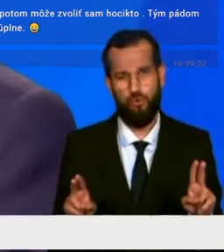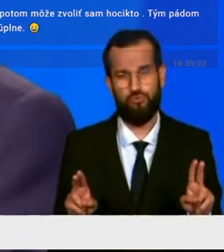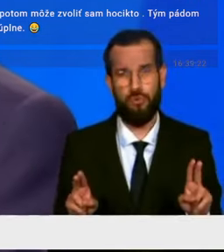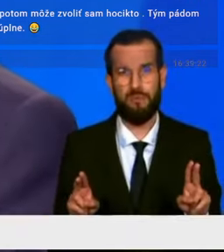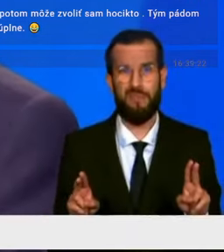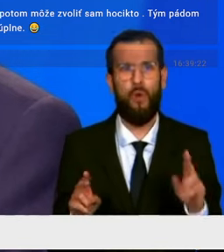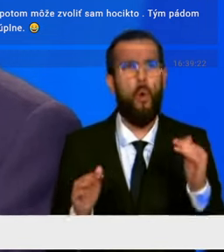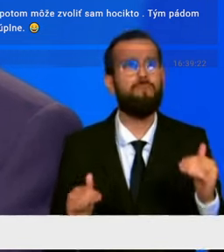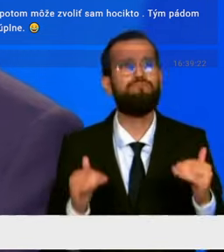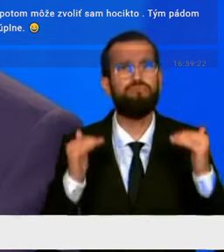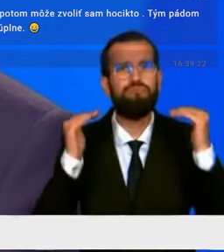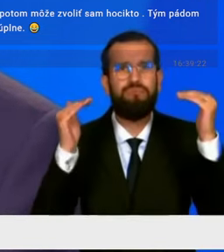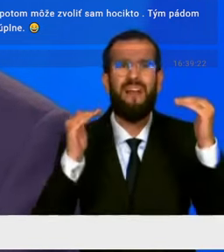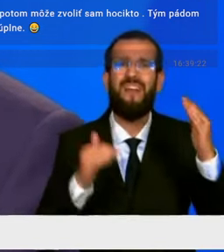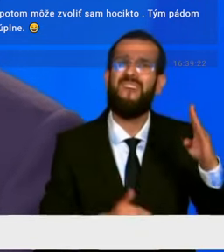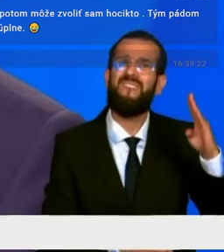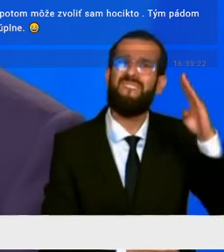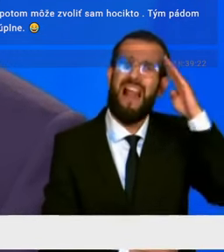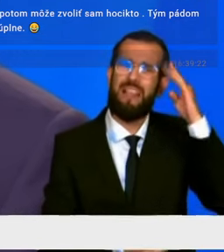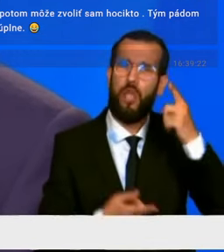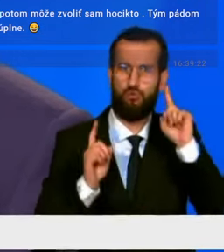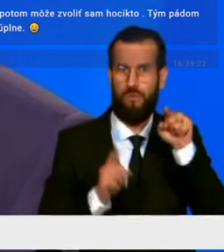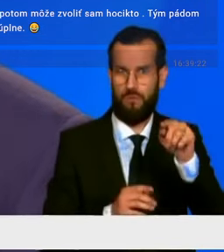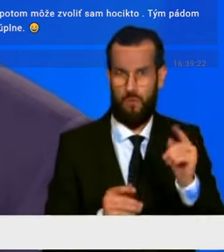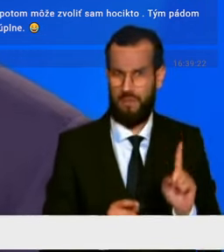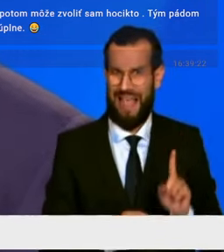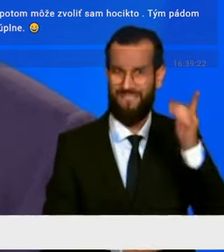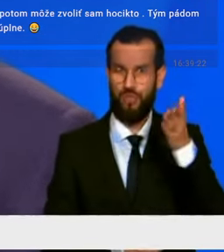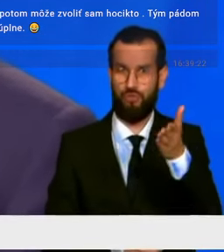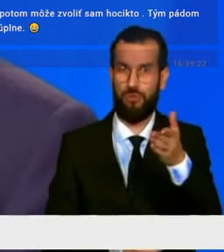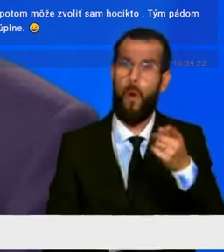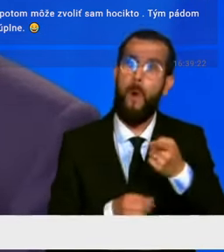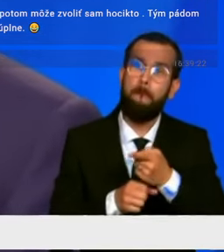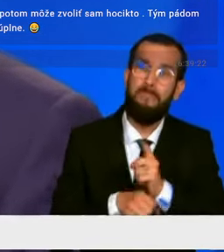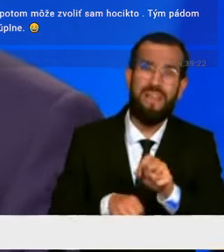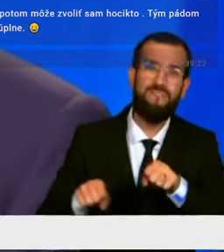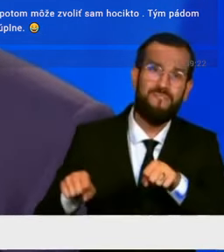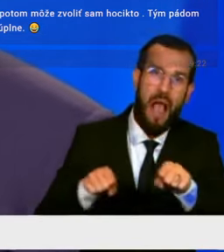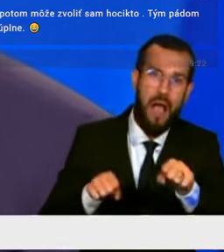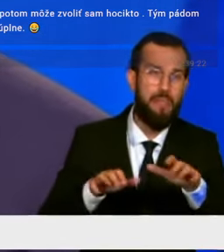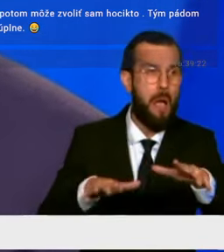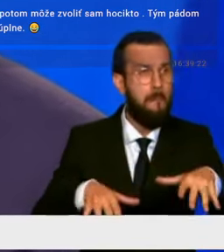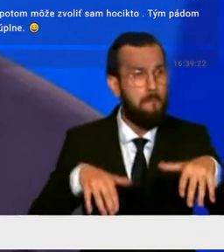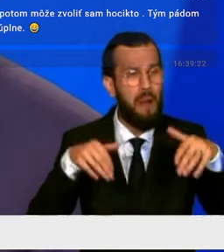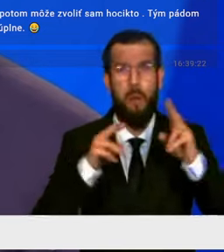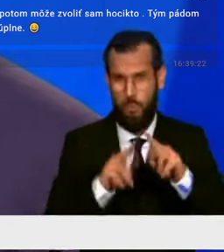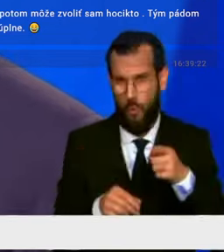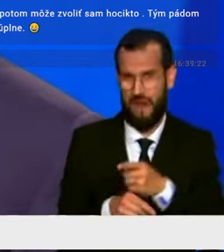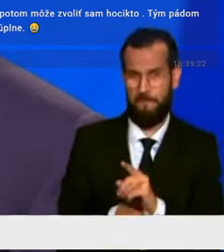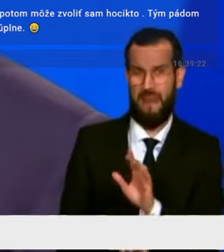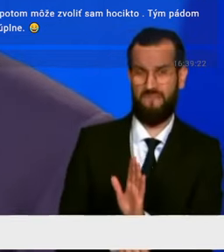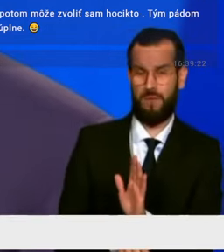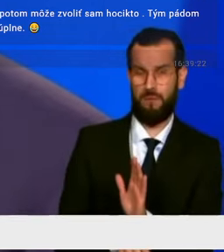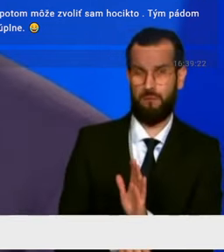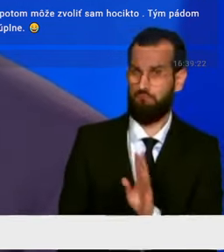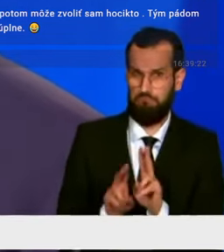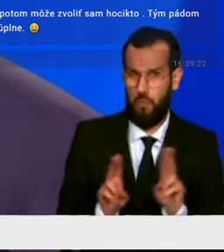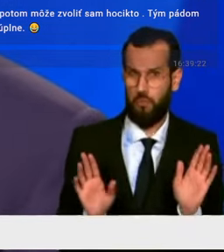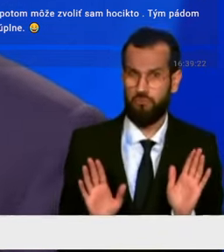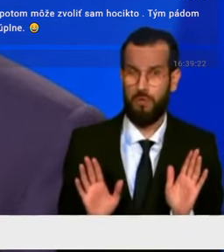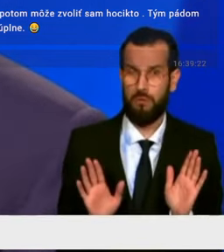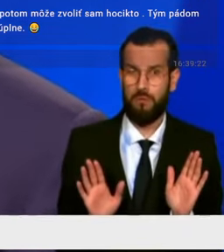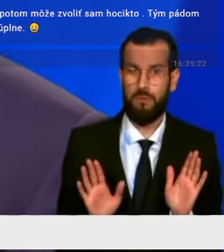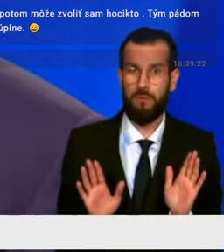najvyšší veliteľ ozbrojených síl Slovenskej republiky a vie vplývať aj na vládu aj na parlament v prípade že by také niečo chcela spraviť aby tak